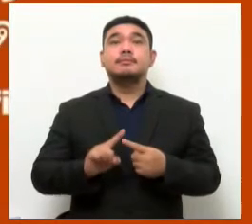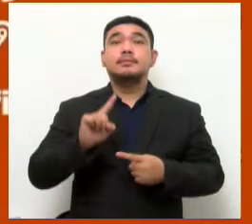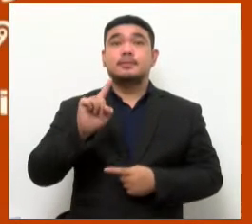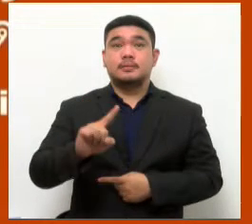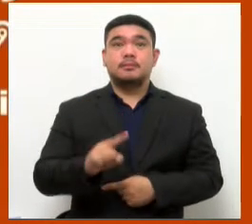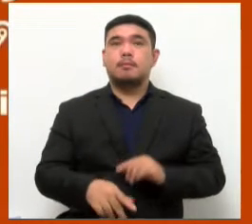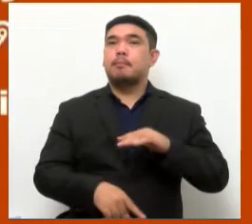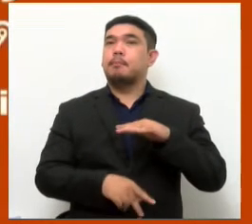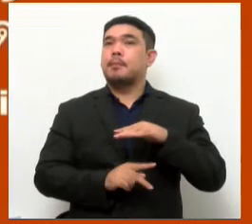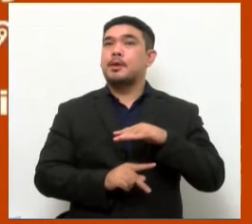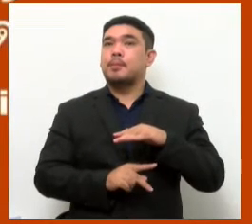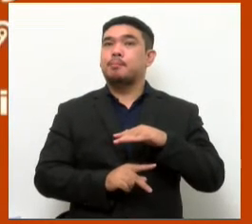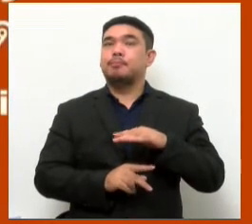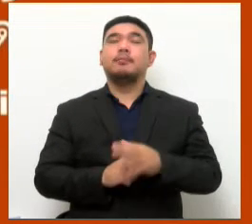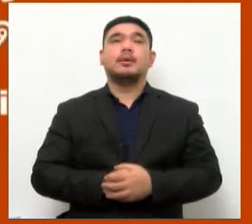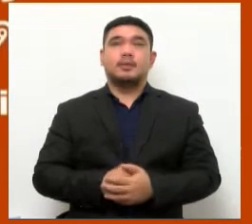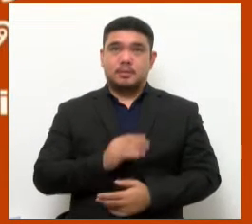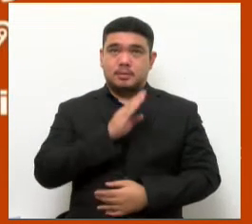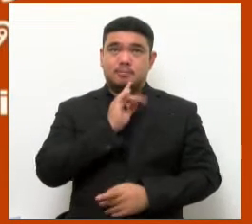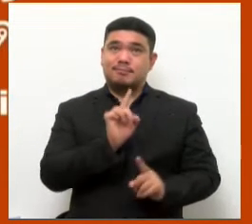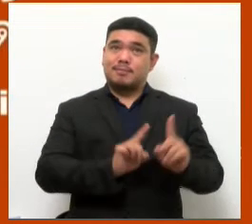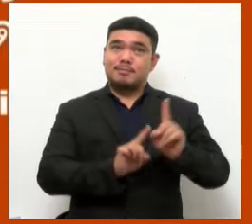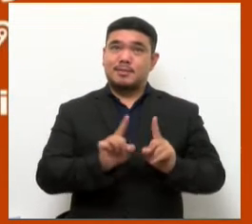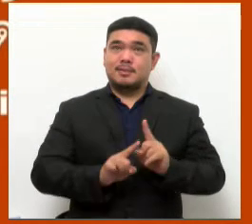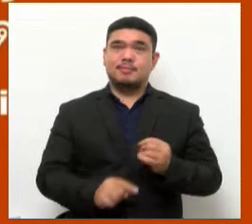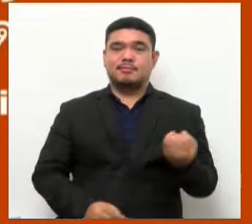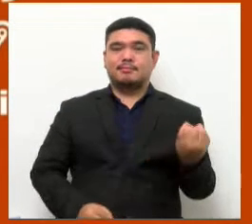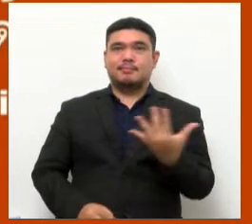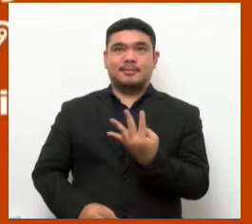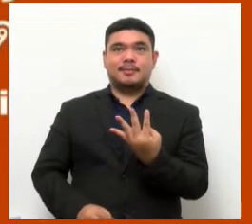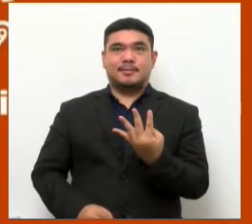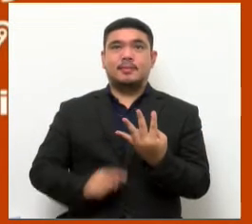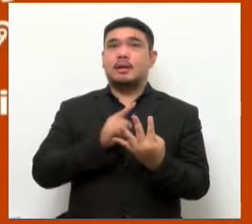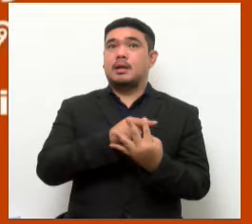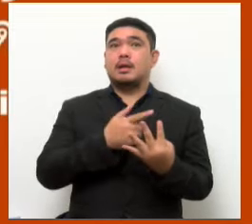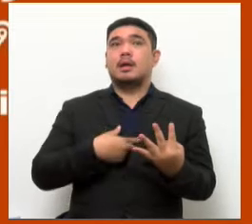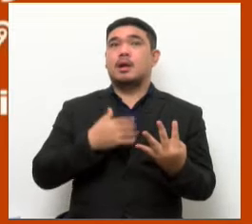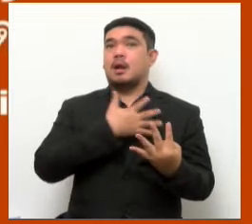ระดับประถมวัยมีผลการประเมินผ่านเกณฑ์ทั้ง4ด้านด้านร่างกาย